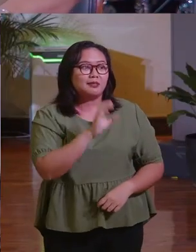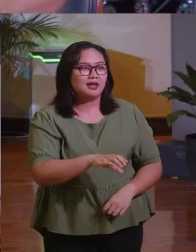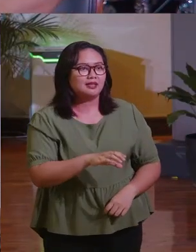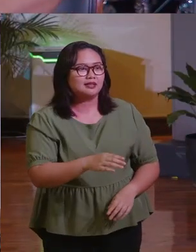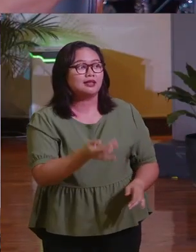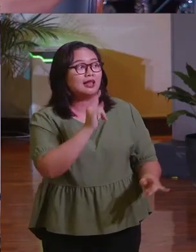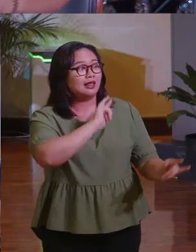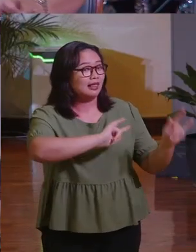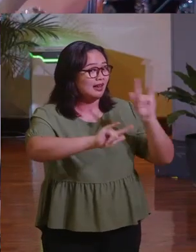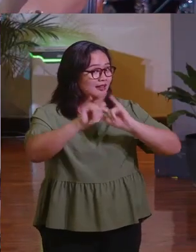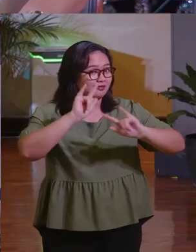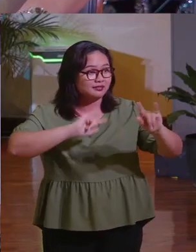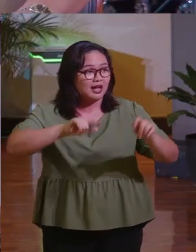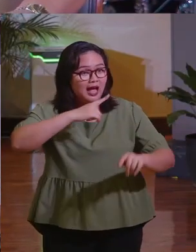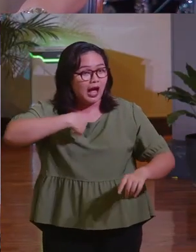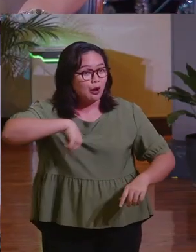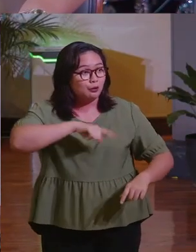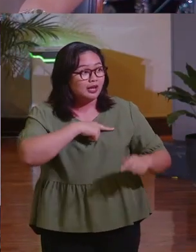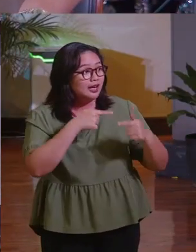mahalin natin ang ating